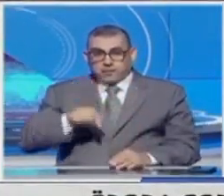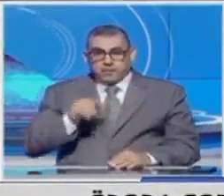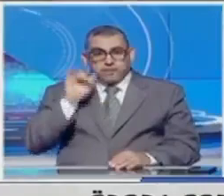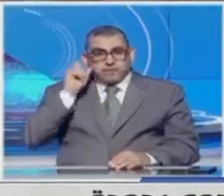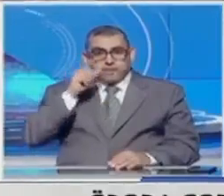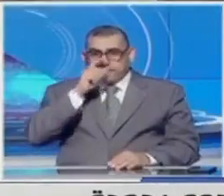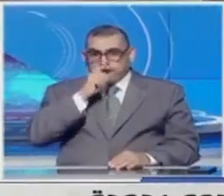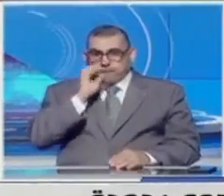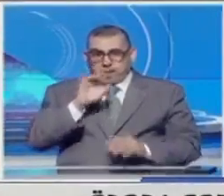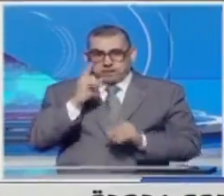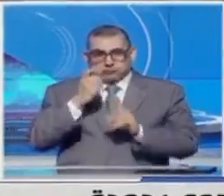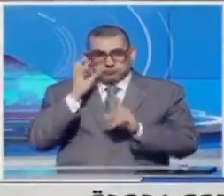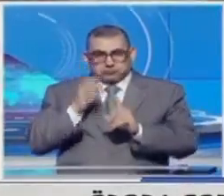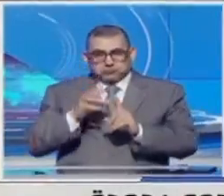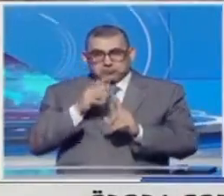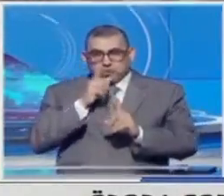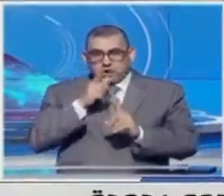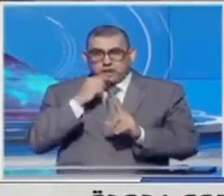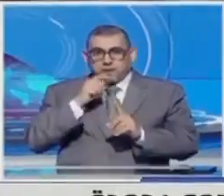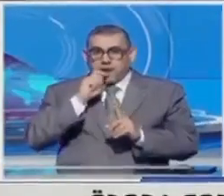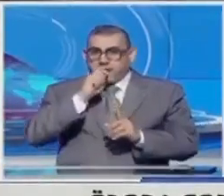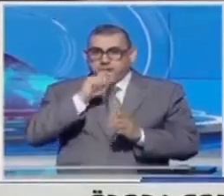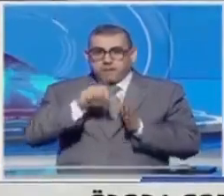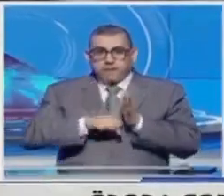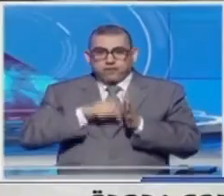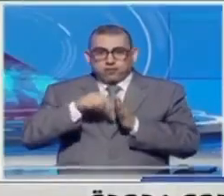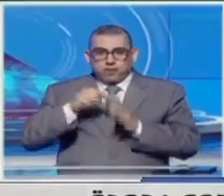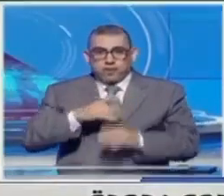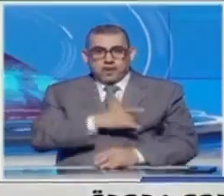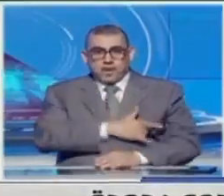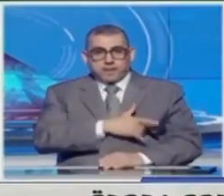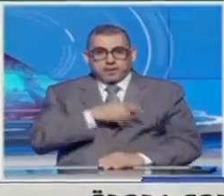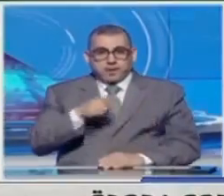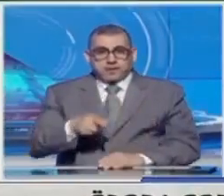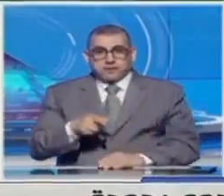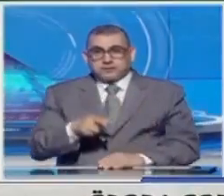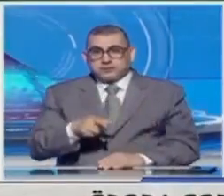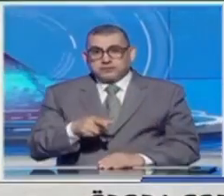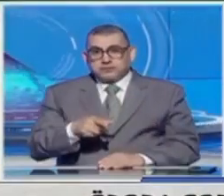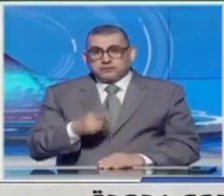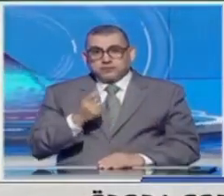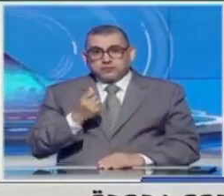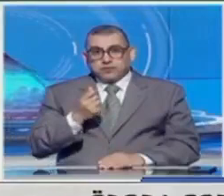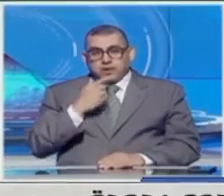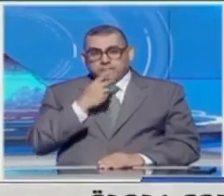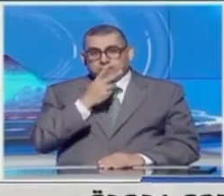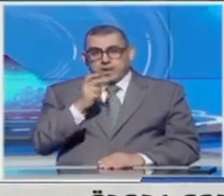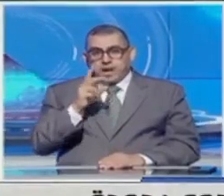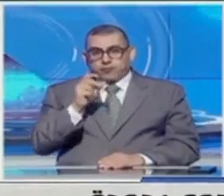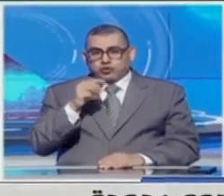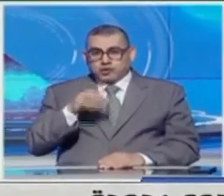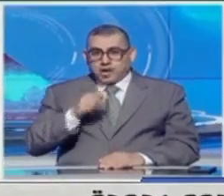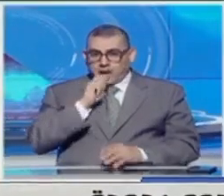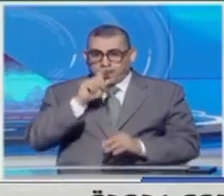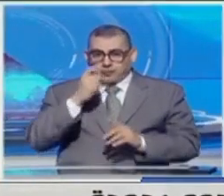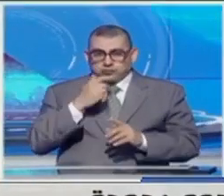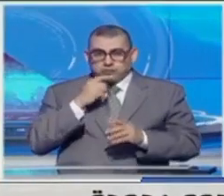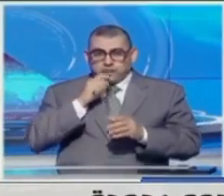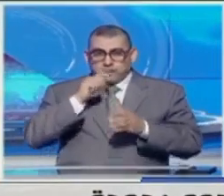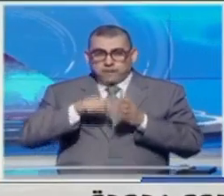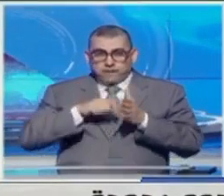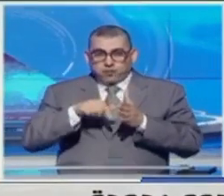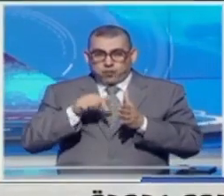بلدي، لحمة مفرومة، عندنا كبدة، عندنا السعر 225 جنيه اللحمة